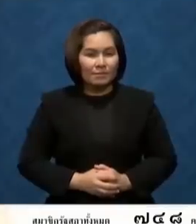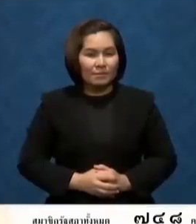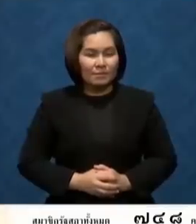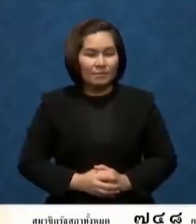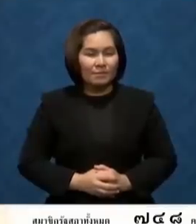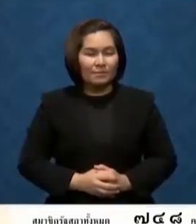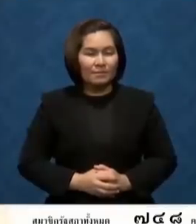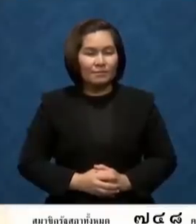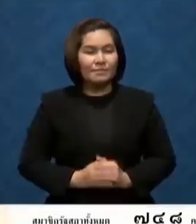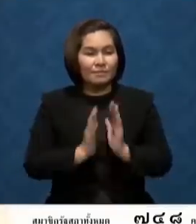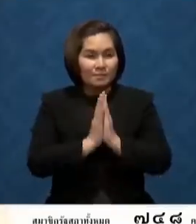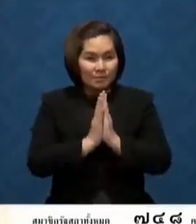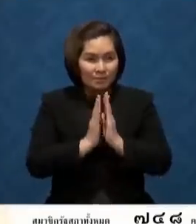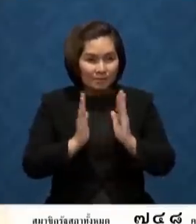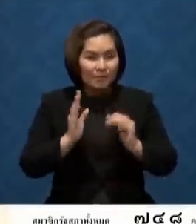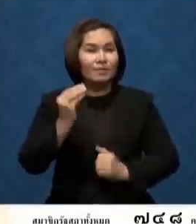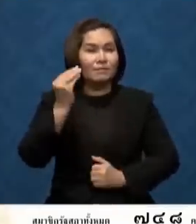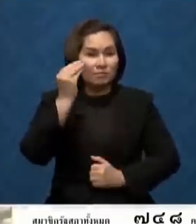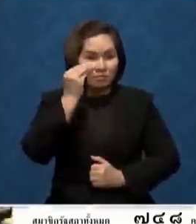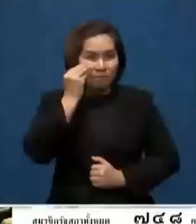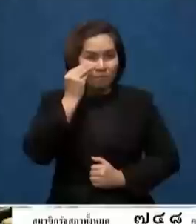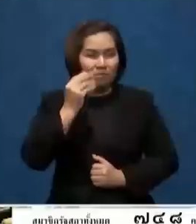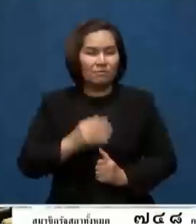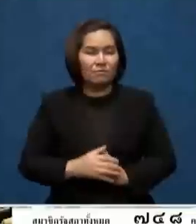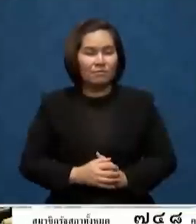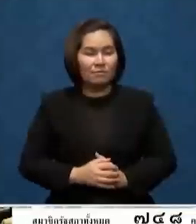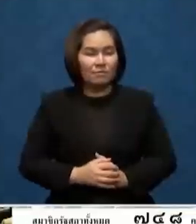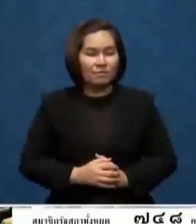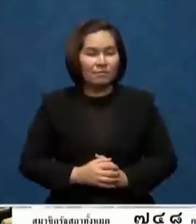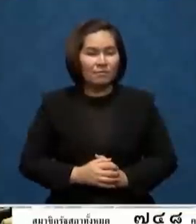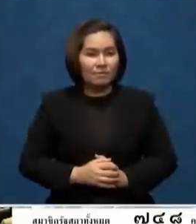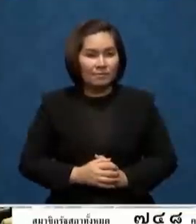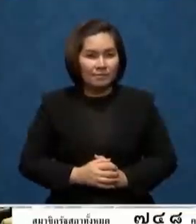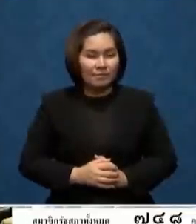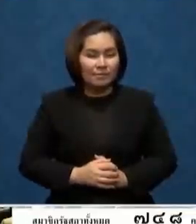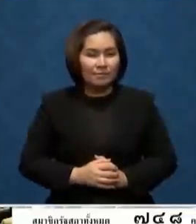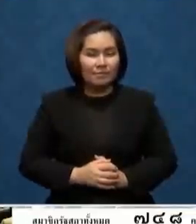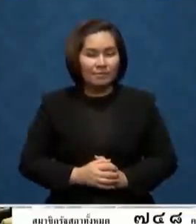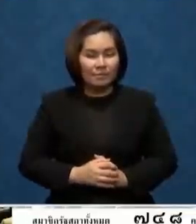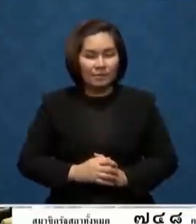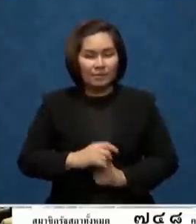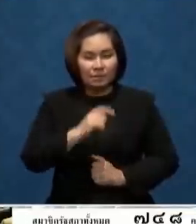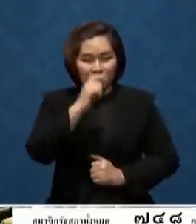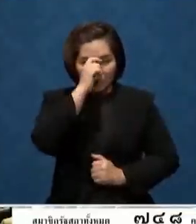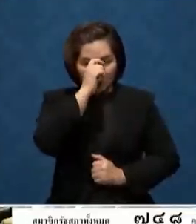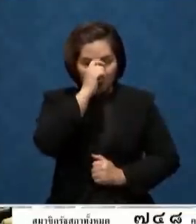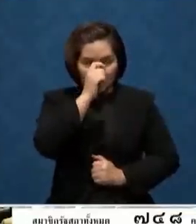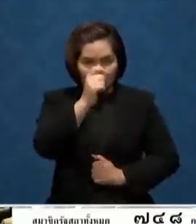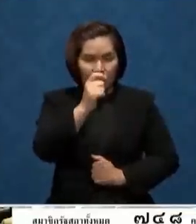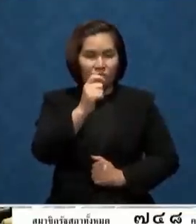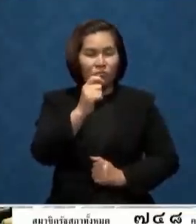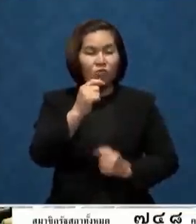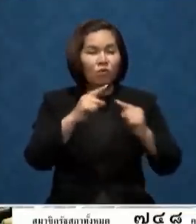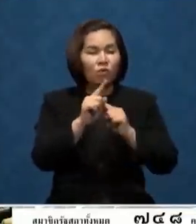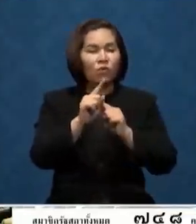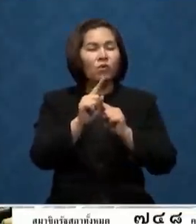ครับขอบคุณจริงๆครับคุณพิชาครับที่ให้ความเคารพต่อกติ